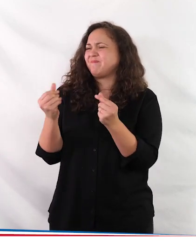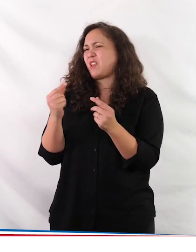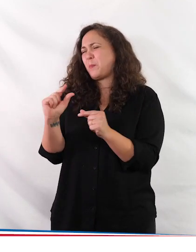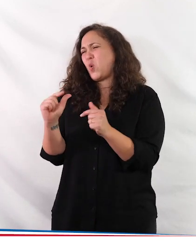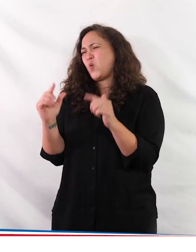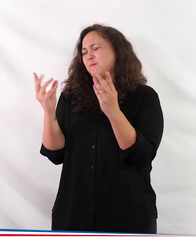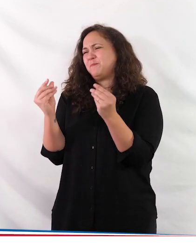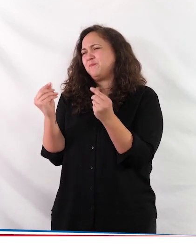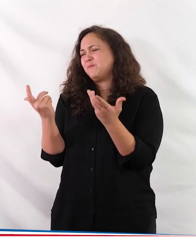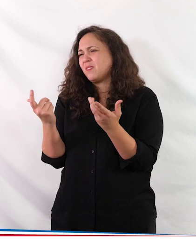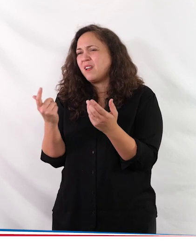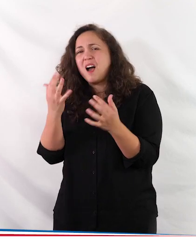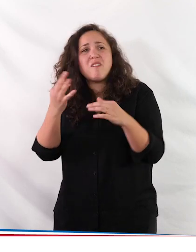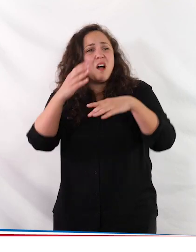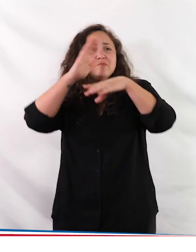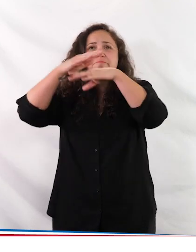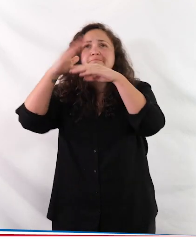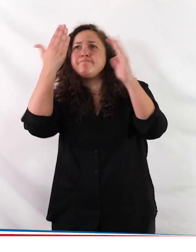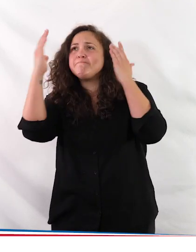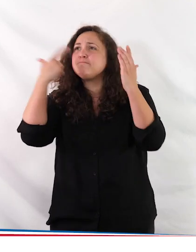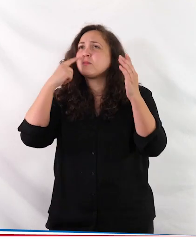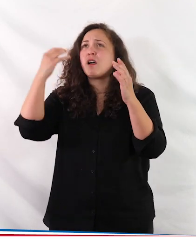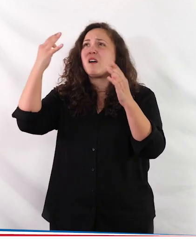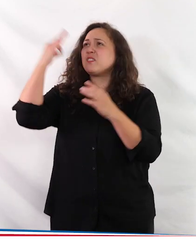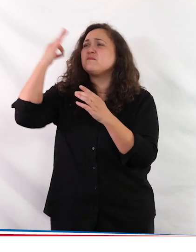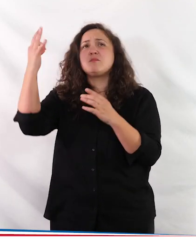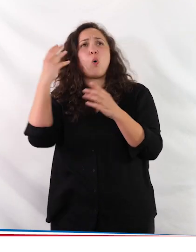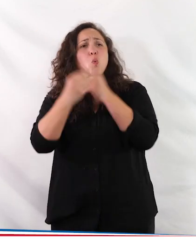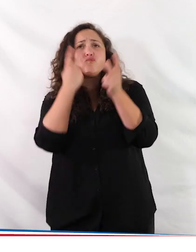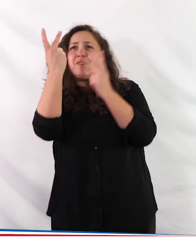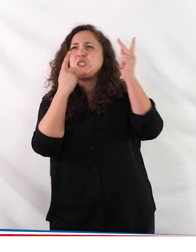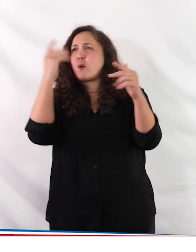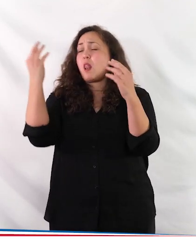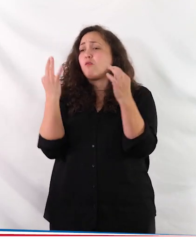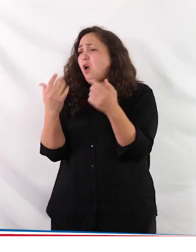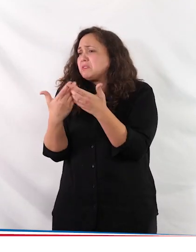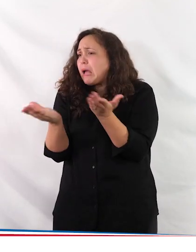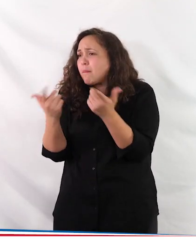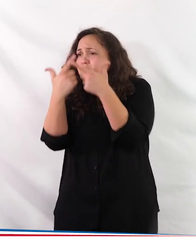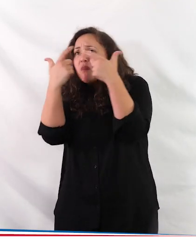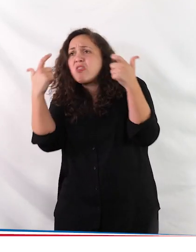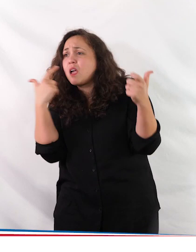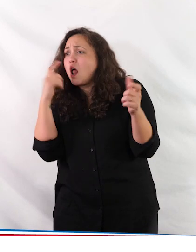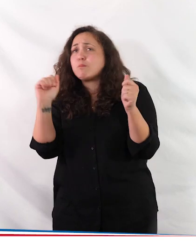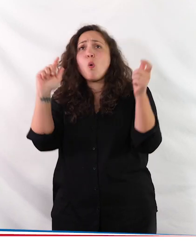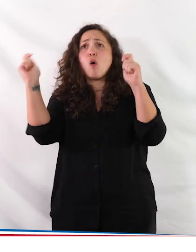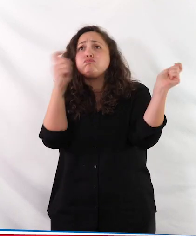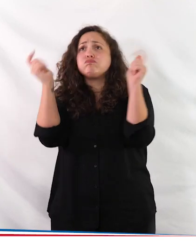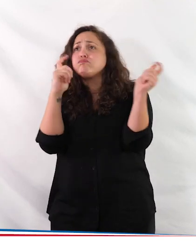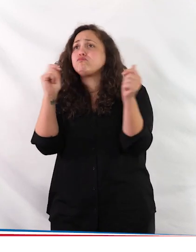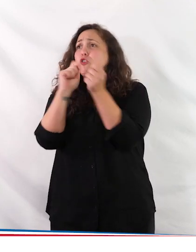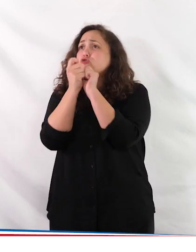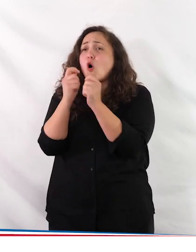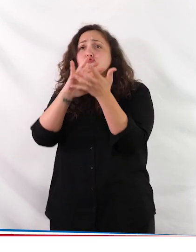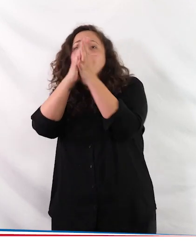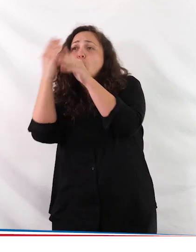contre, on a quand même du mal à comprendre pourquoi la signalétique, qu'elle soit sonore ou visuelle, elle, qui dépend strictement du matériel,